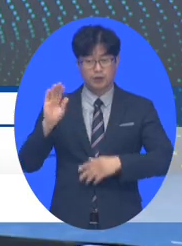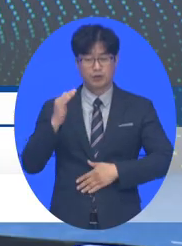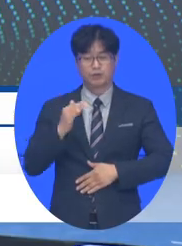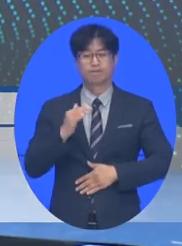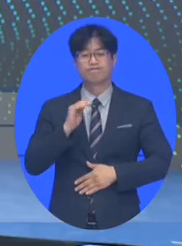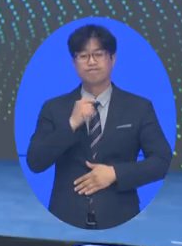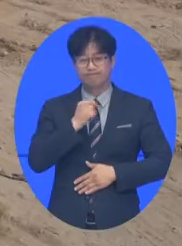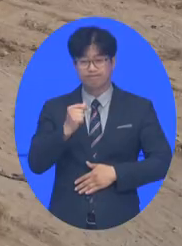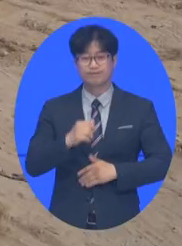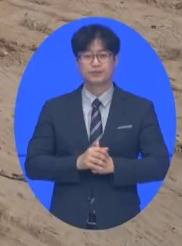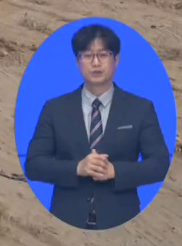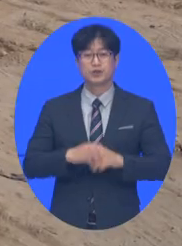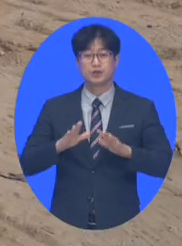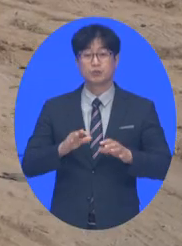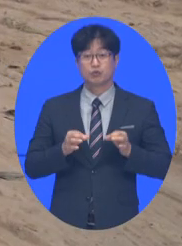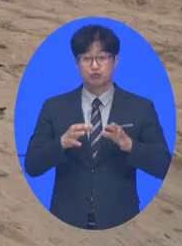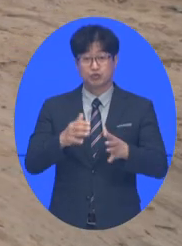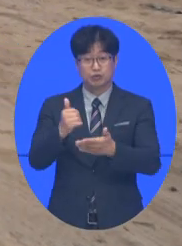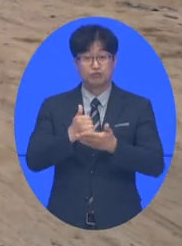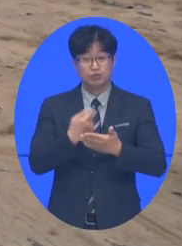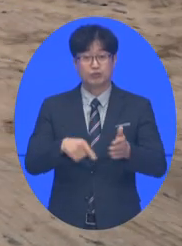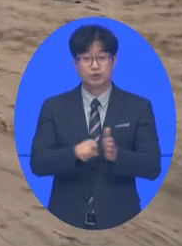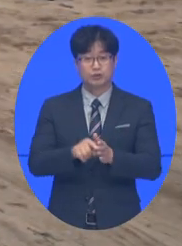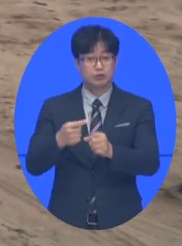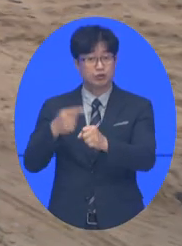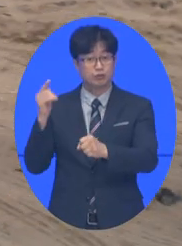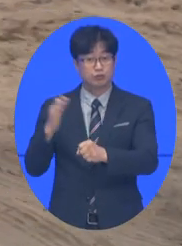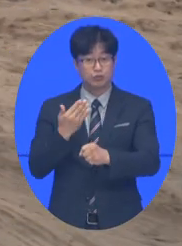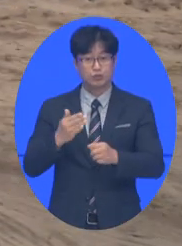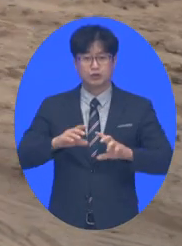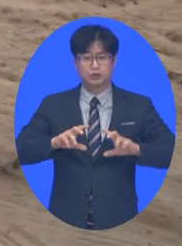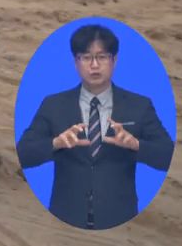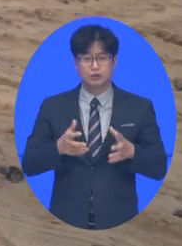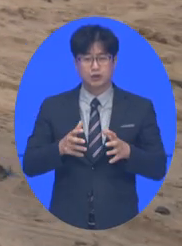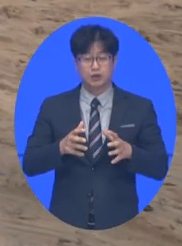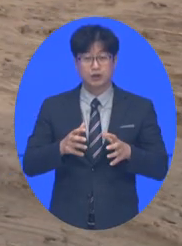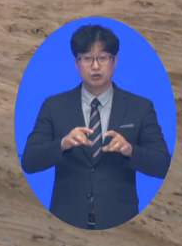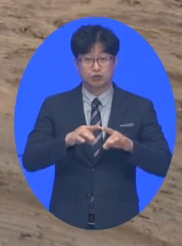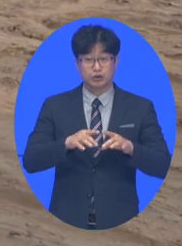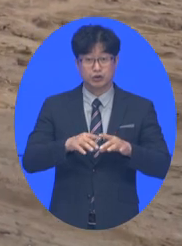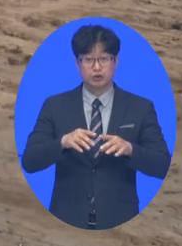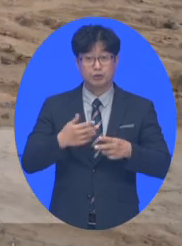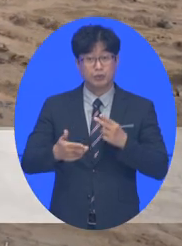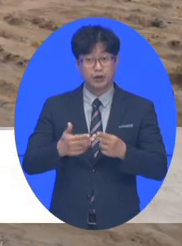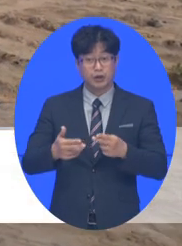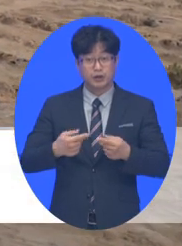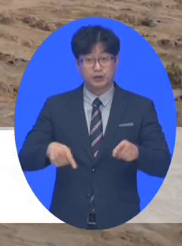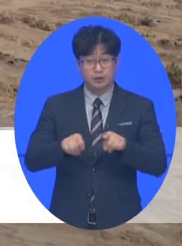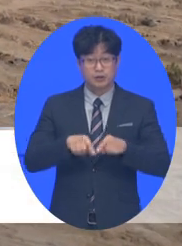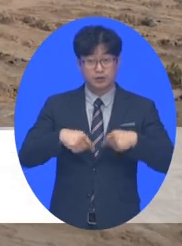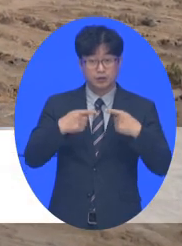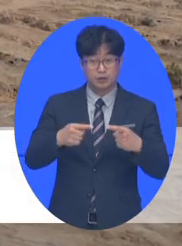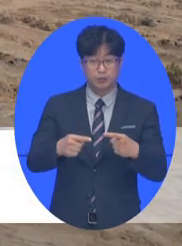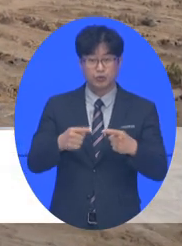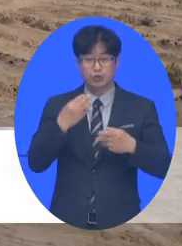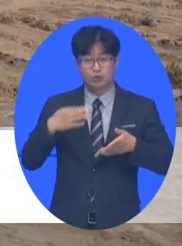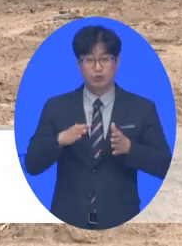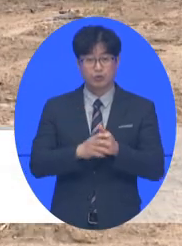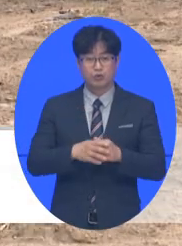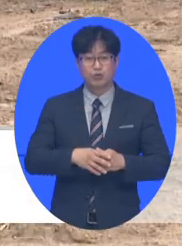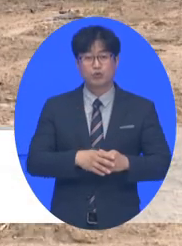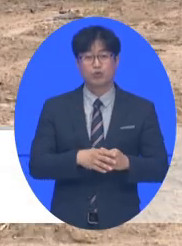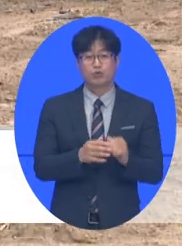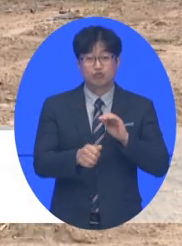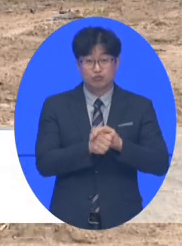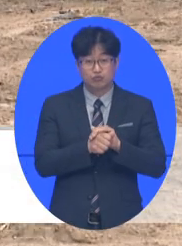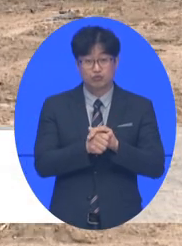대표하는 기업이 되도록 하겠습니다. 이번 투자 유치를 위해 지난해부터 세계 전기차 협의회와 함께한 경기도는 충청도, 전라도와 치열한 유치전을 벌인